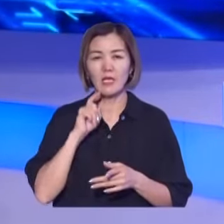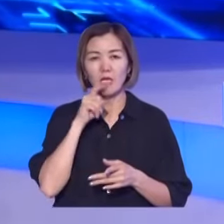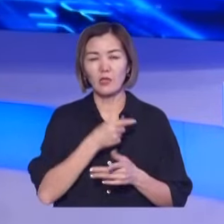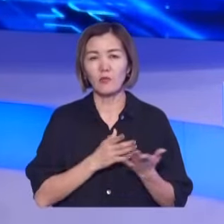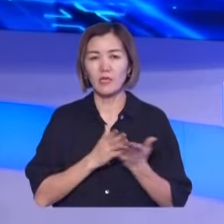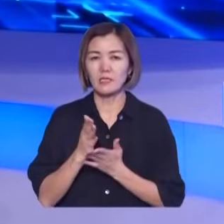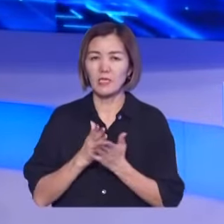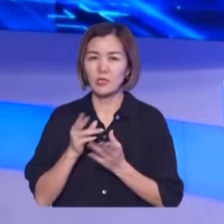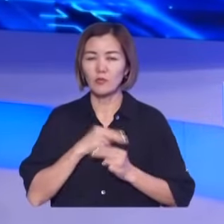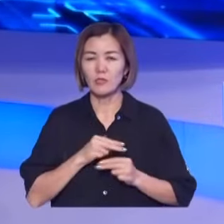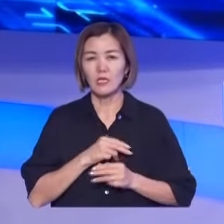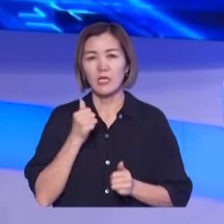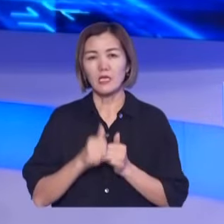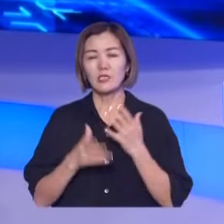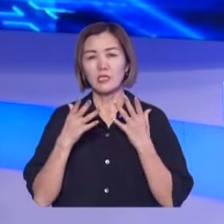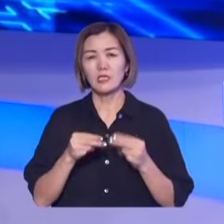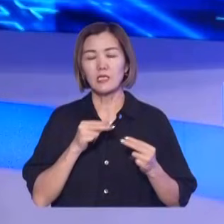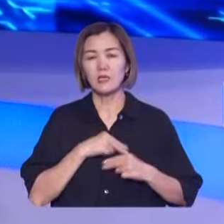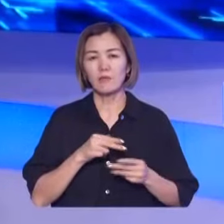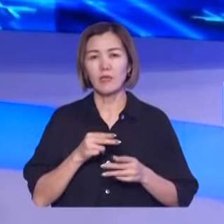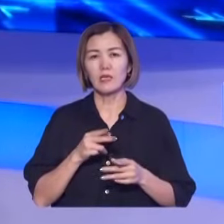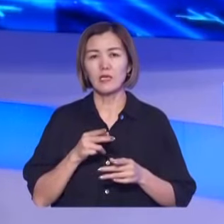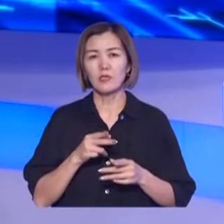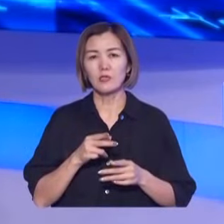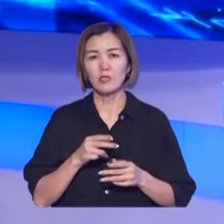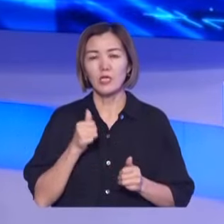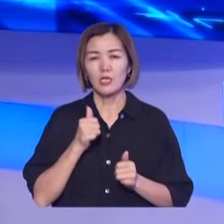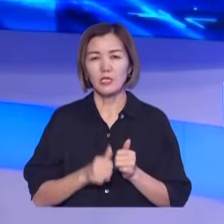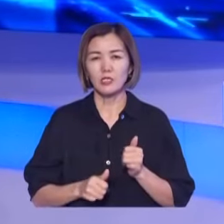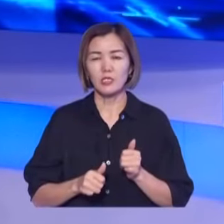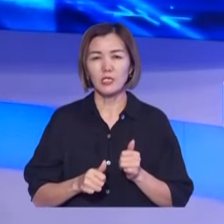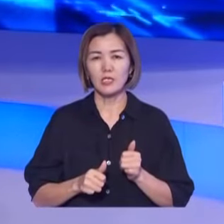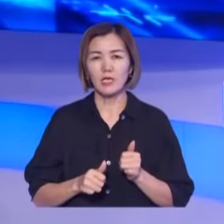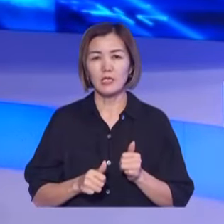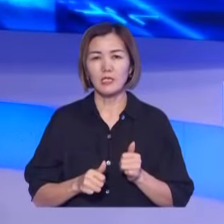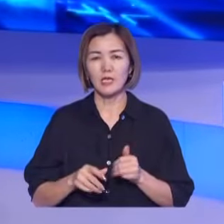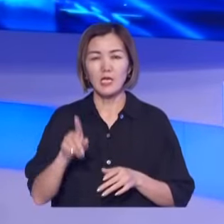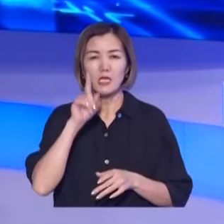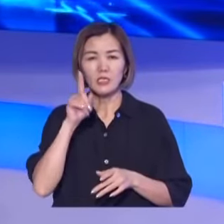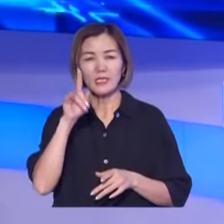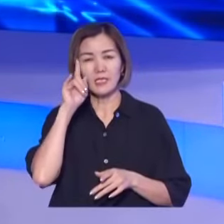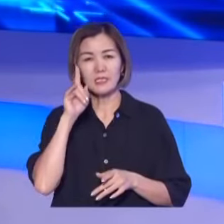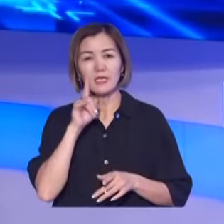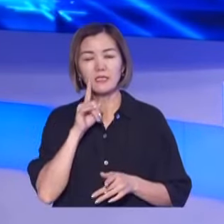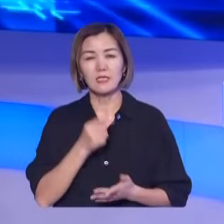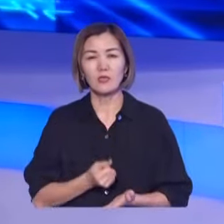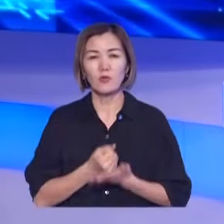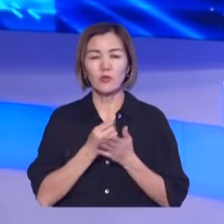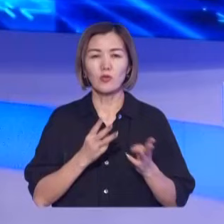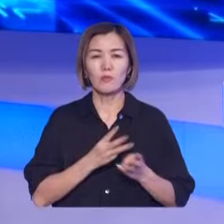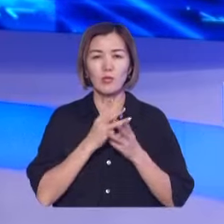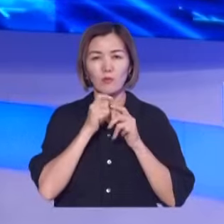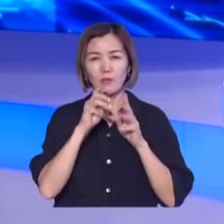экономикалық салаларда жұмыс істейтін, күнделікті еңбегі көптеген отандастар үшін жиі көзге түспейтін жас қазақстандықтарды көтермелеу мақсатында